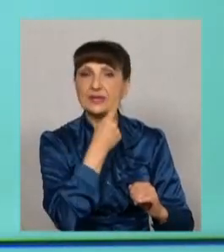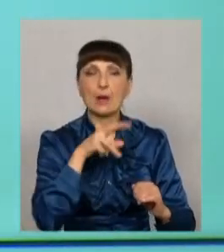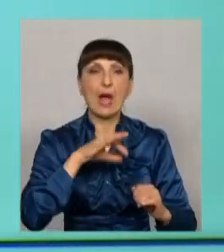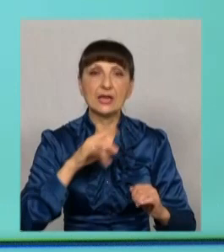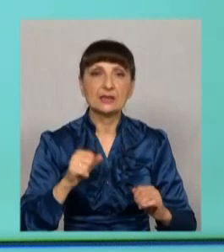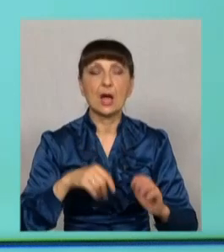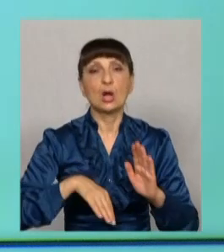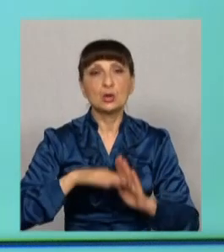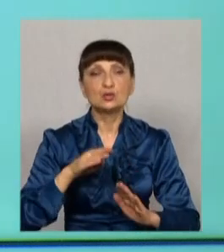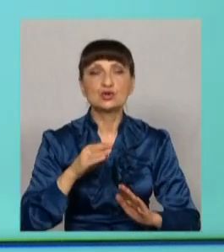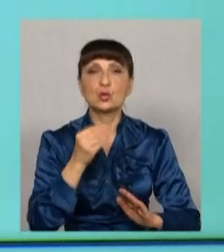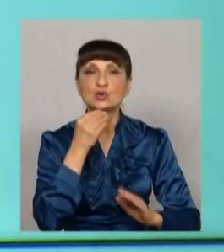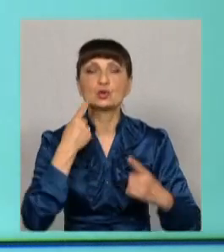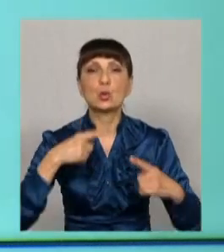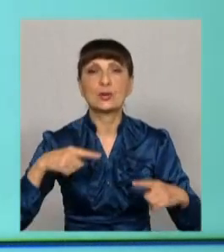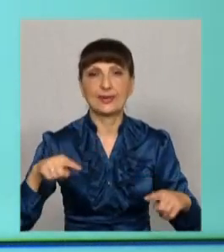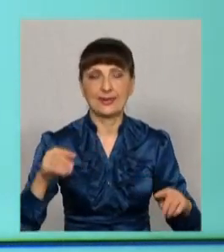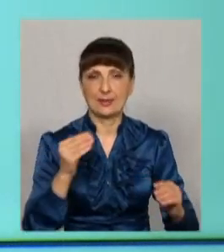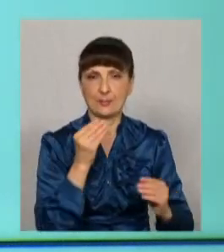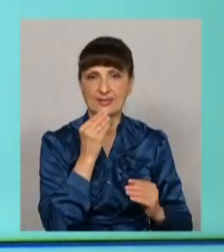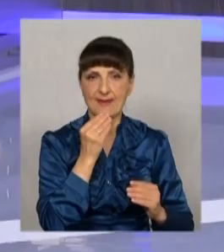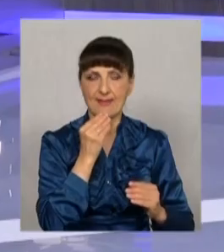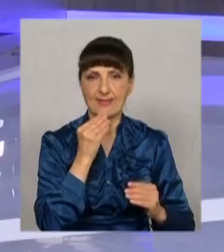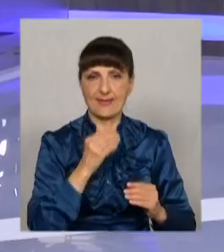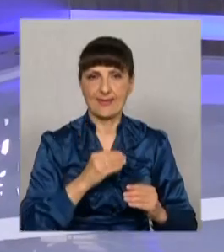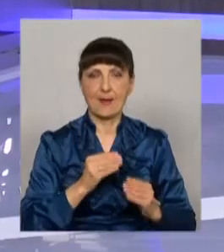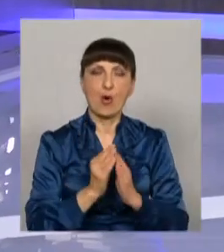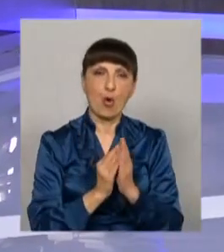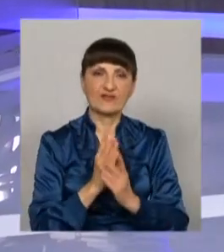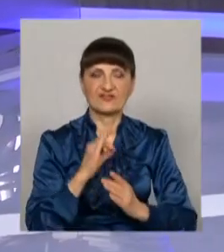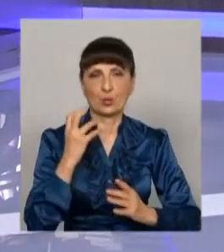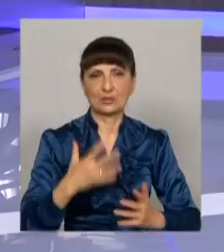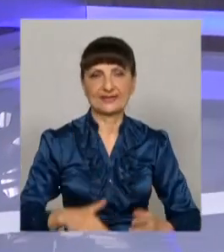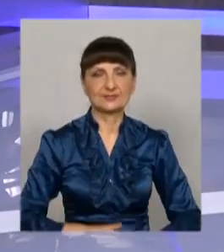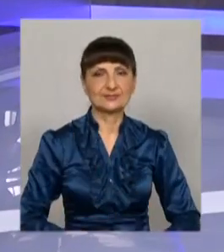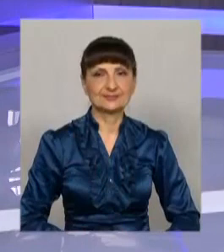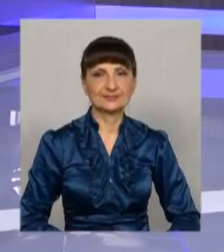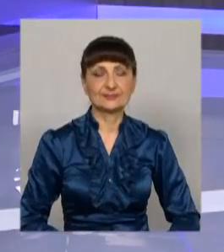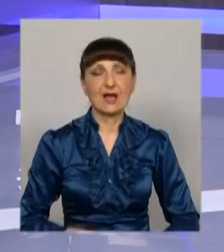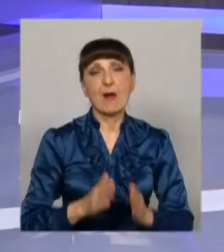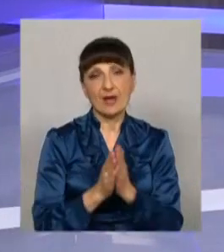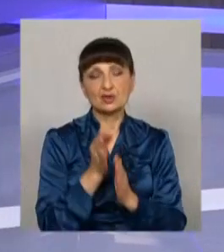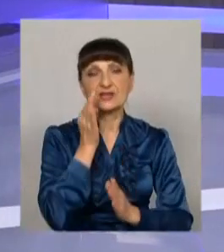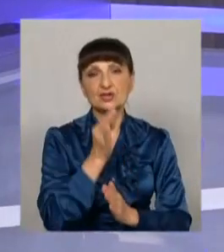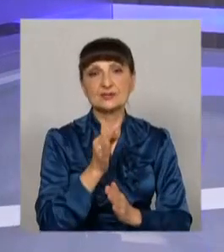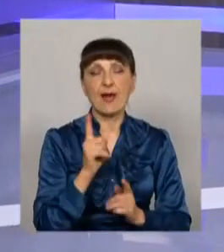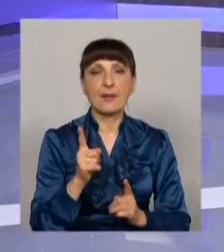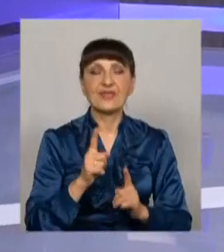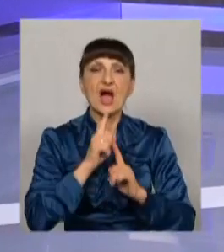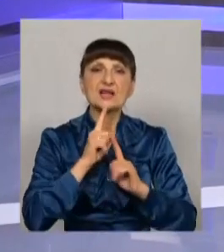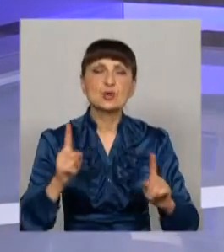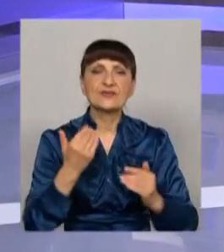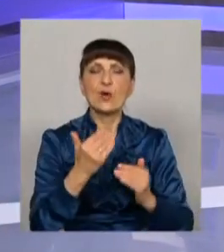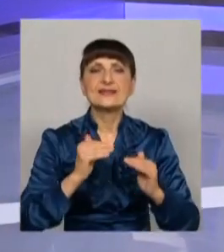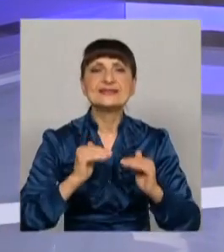стараться применять другие продукты, овощи и фрукты. Жанат Бахитовна, вот скажите, пожалуйста, в чем особенность детской